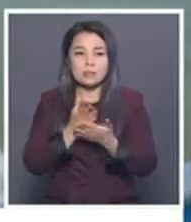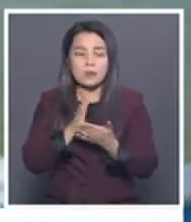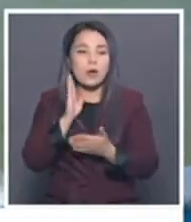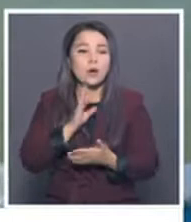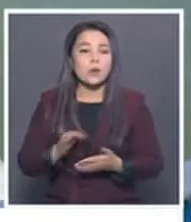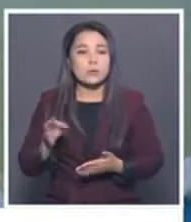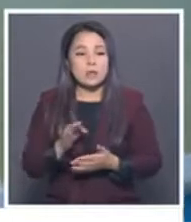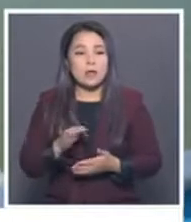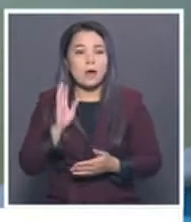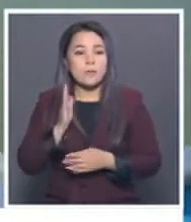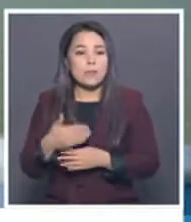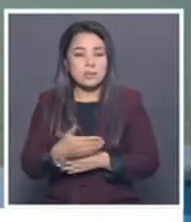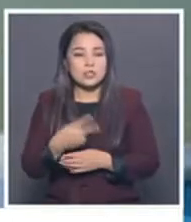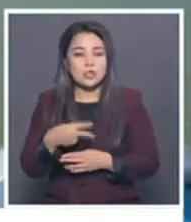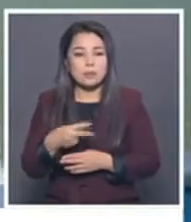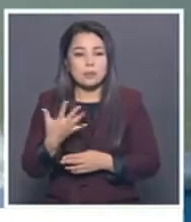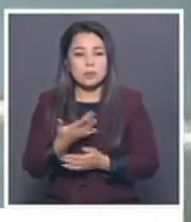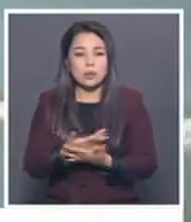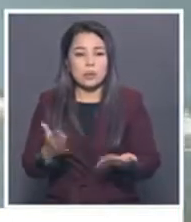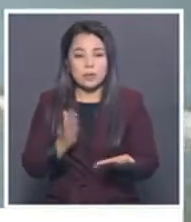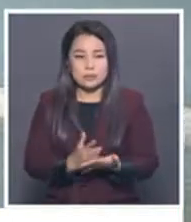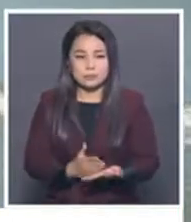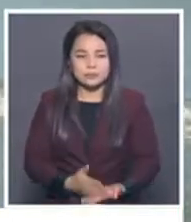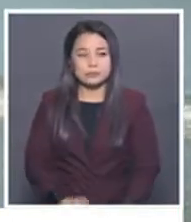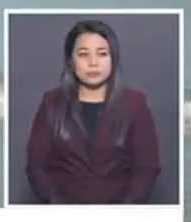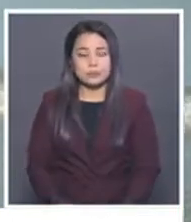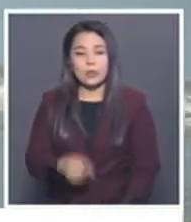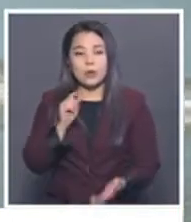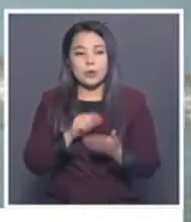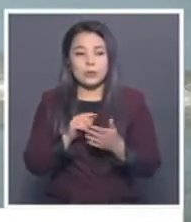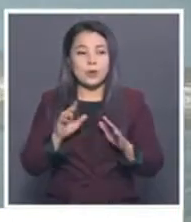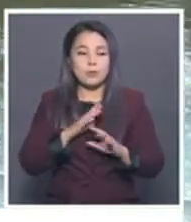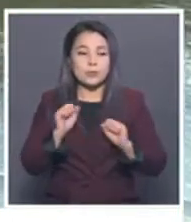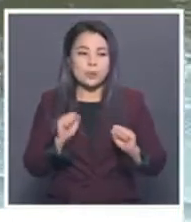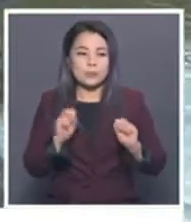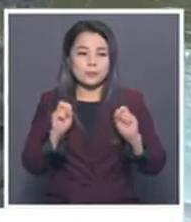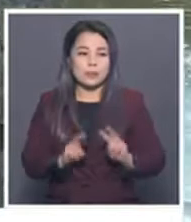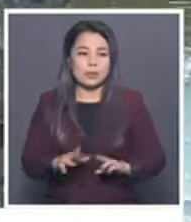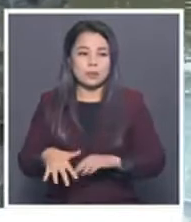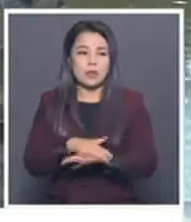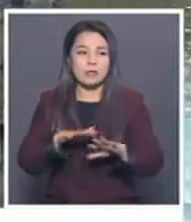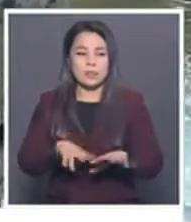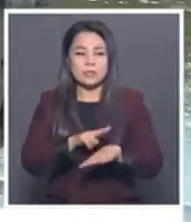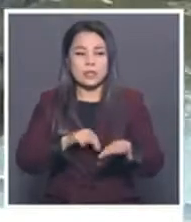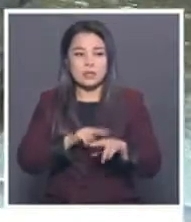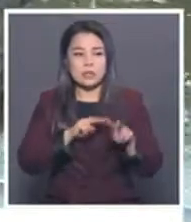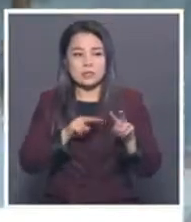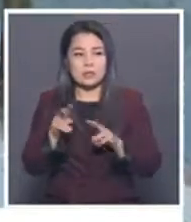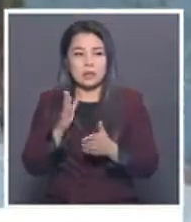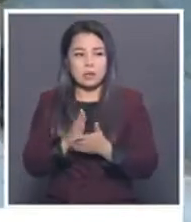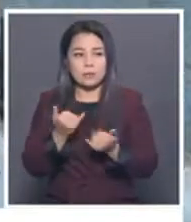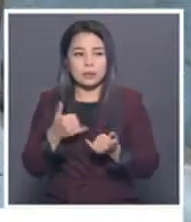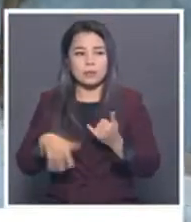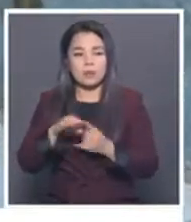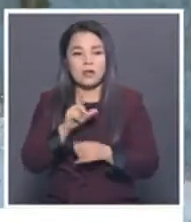өзенде балықтың 25 түрі бар. Қорықты қорғау 51 инспекторға жүктелген. Аумаққа кіріп,